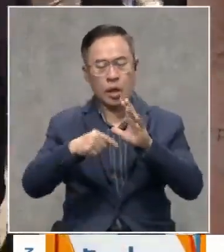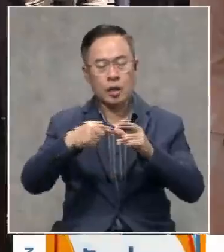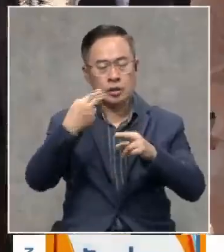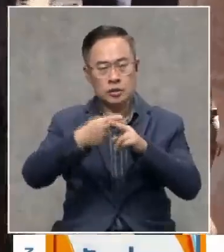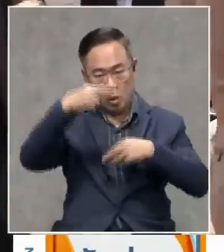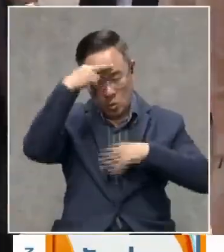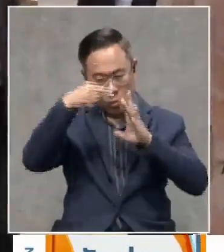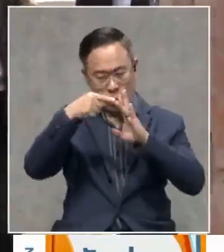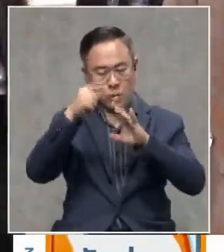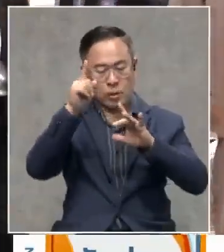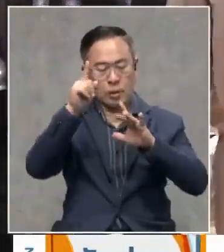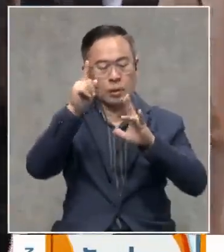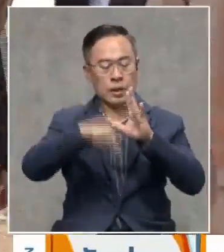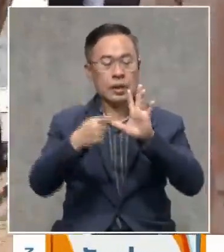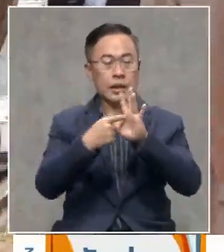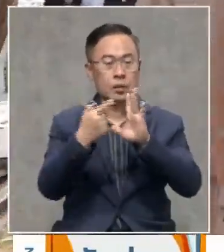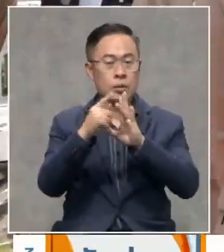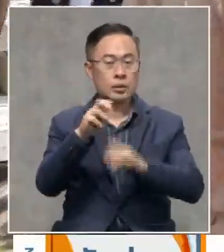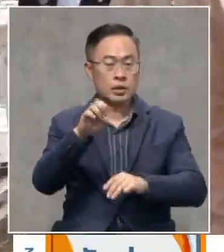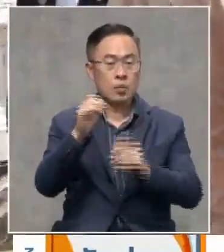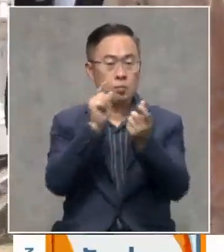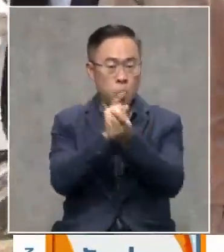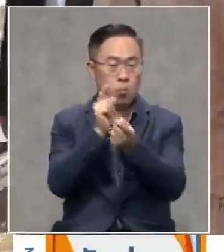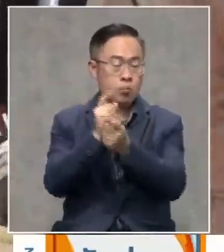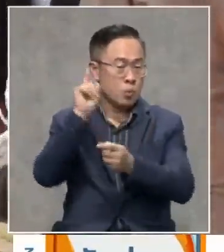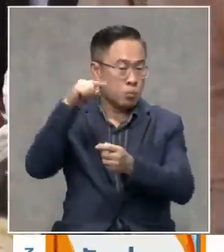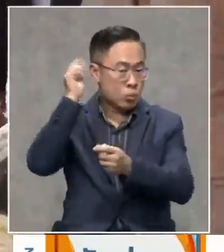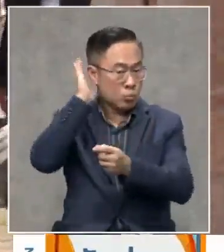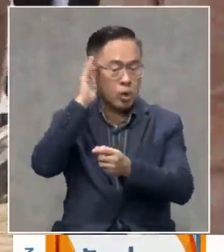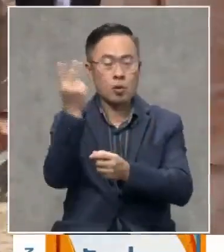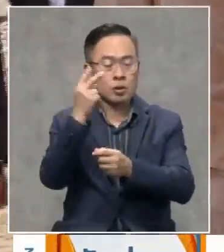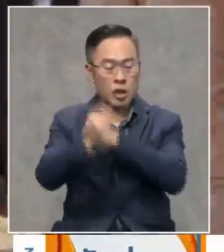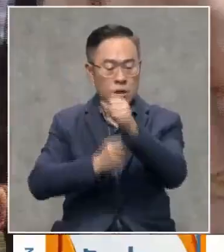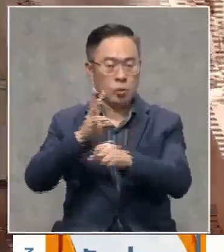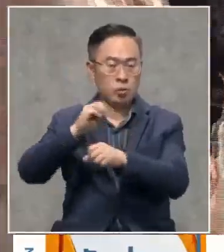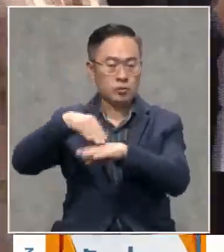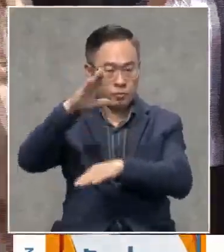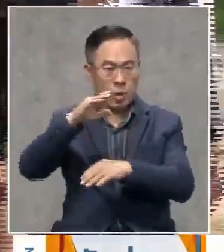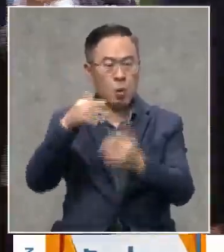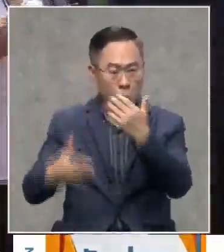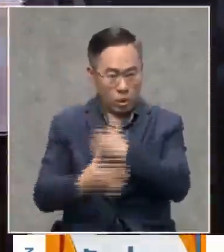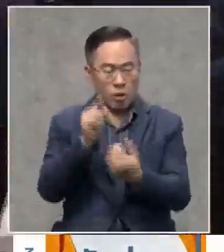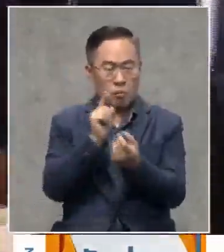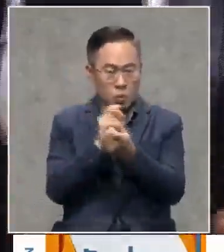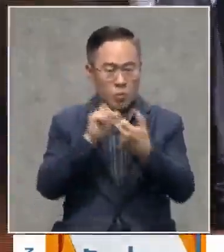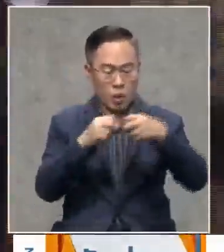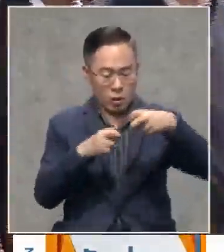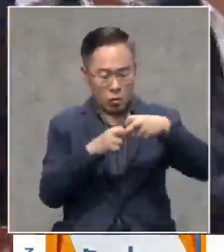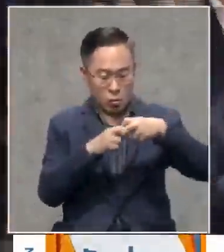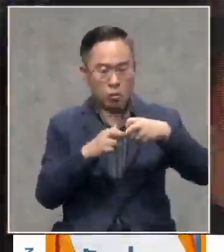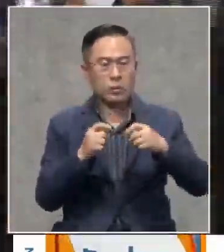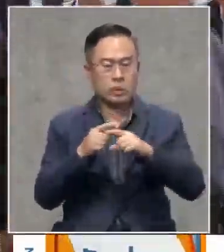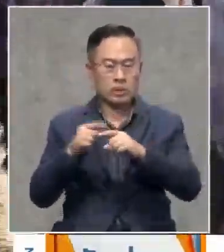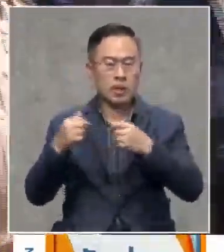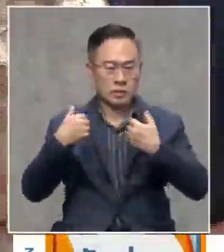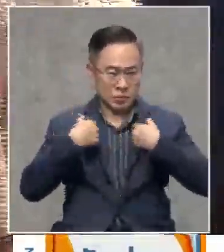มากกว่า60ปีขึ้นไปสามารถเกิดขึ้นได้ทั้งเพศชายและเพศหญิงอะค่ะนอกจากนี้ยังสามารถพบได้ในผู้ที่มีความผิดปกติทางระบ